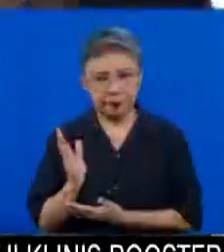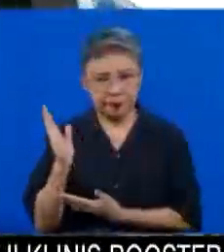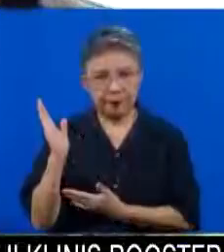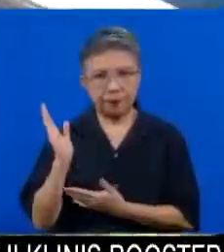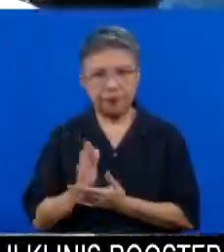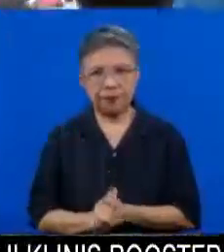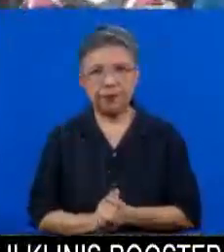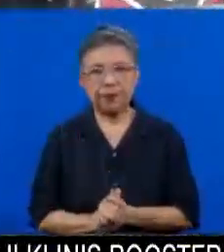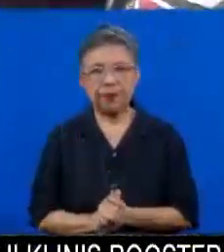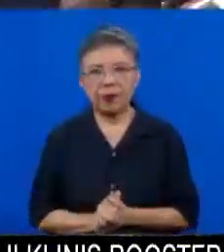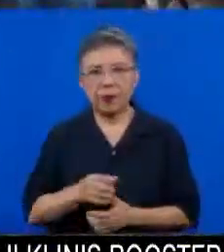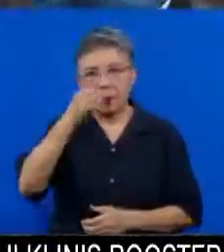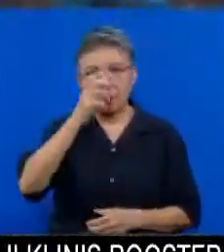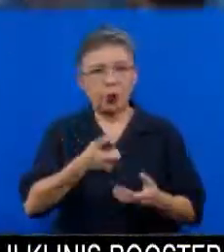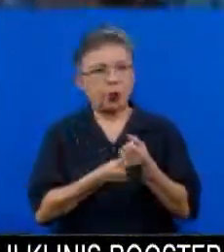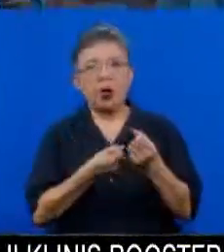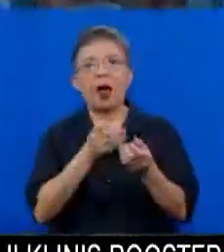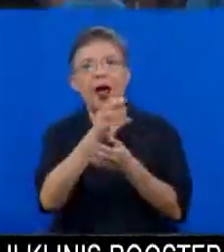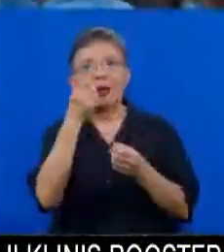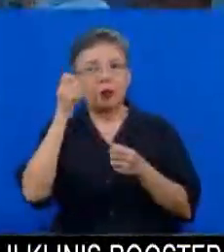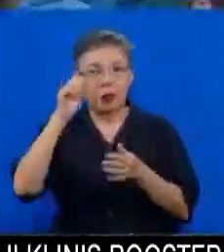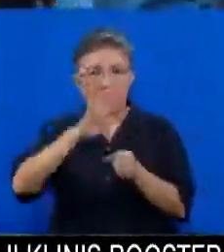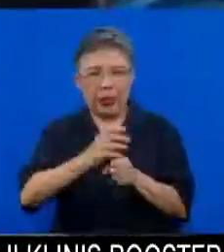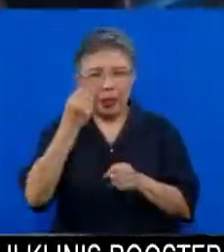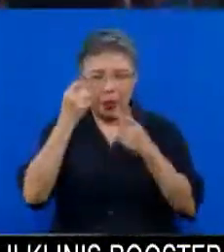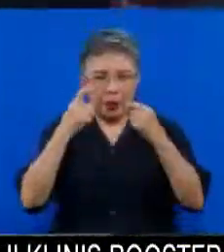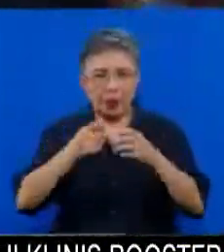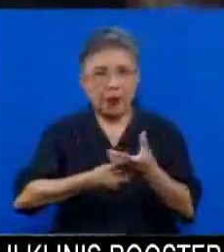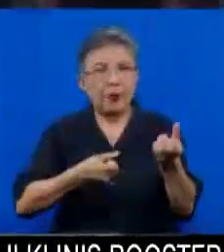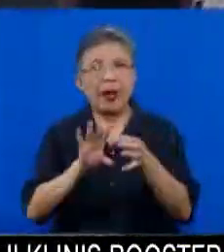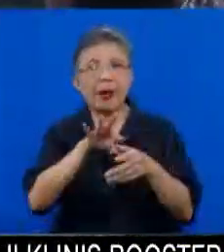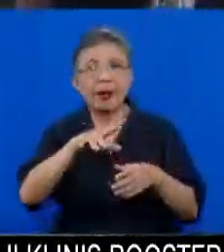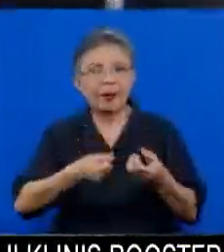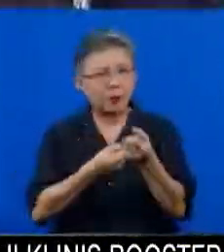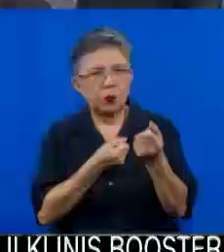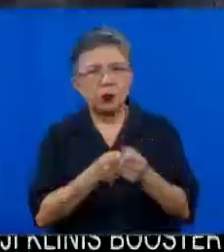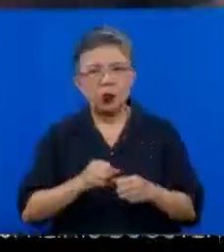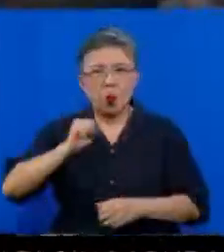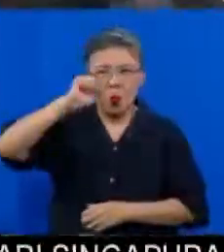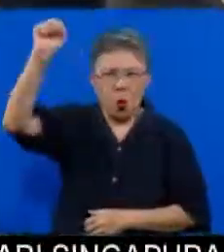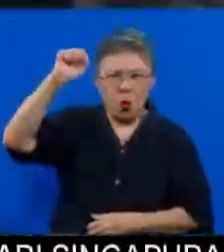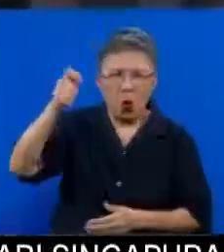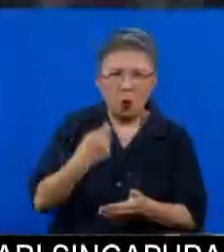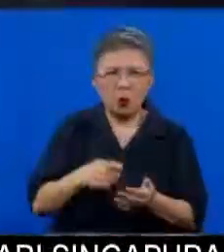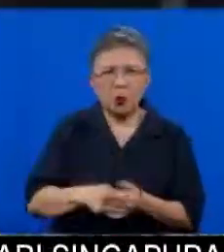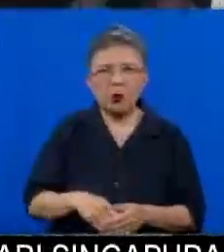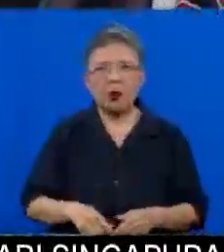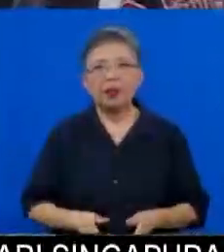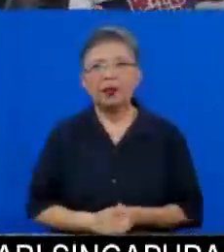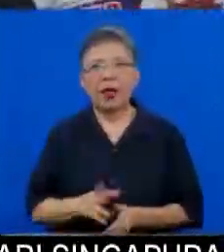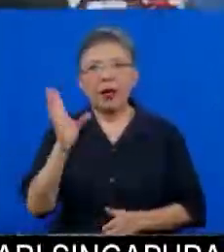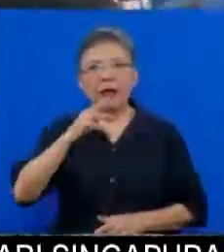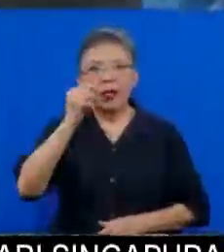di Aceh Polisi dan gas air mata dan mengira masa dengan meriam air saat unjuk rasa mahasiswa berlangsung ricuh